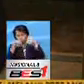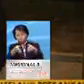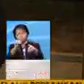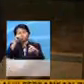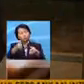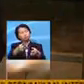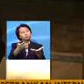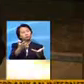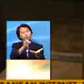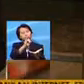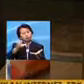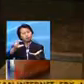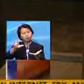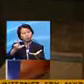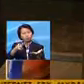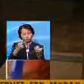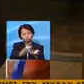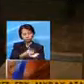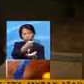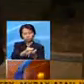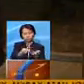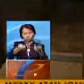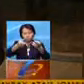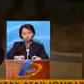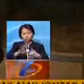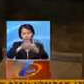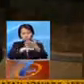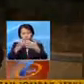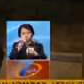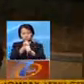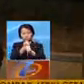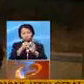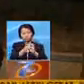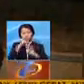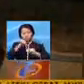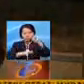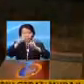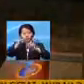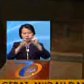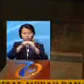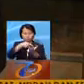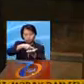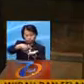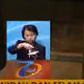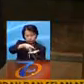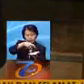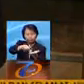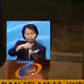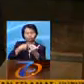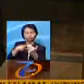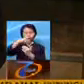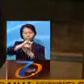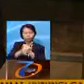esok ialah pemeteraian kerjasama, rangka kerjasama bagi pembinaan dan juga pembiayaan